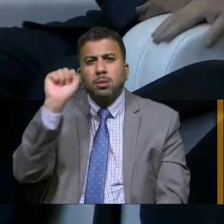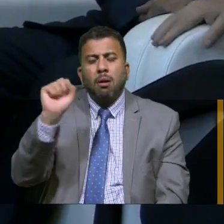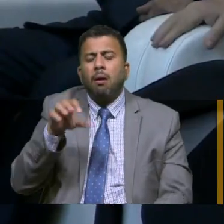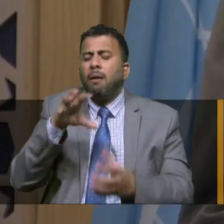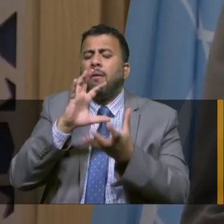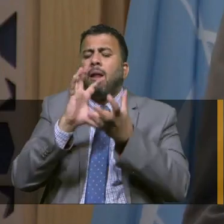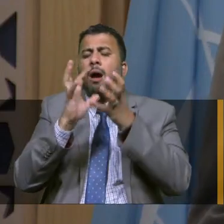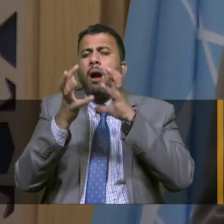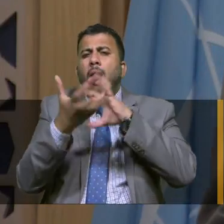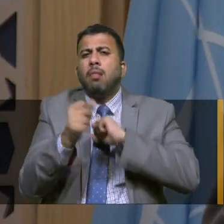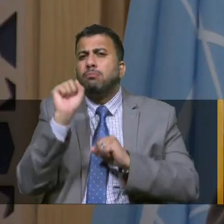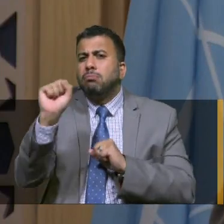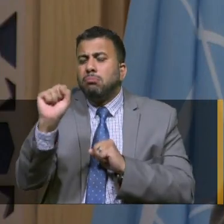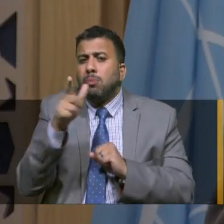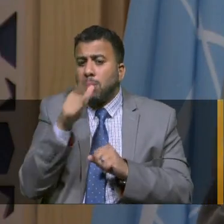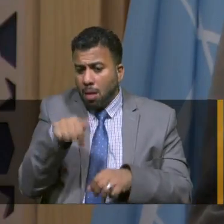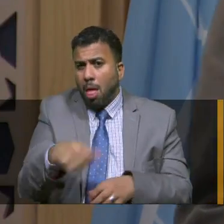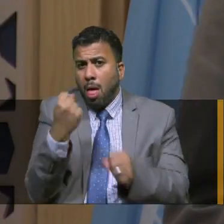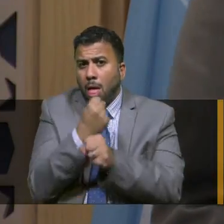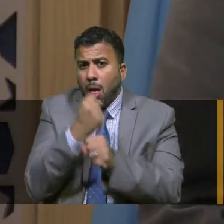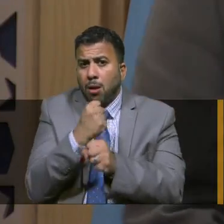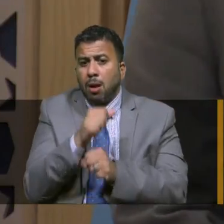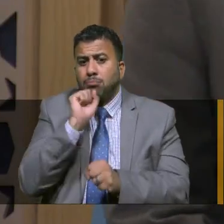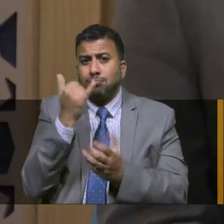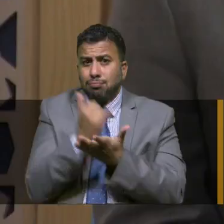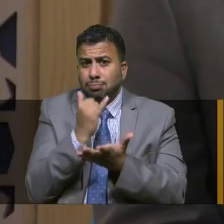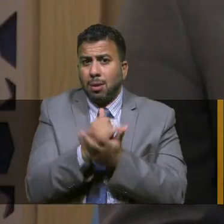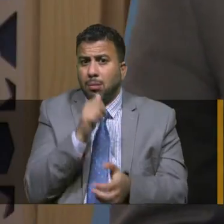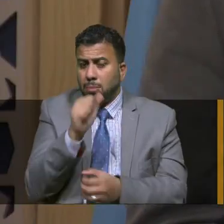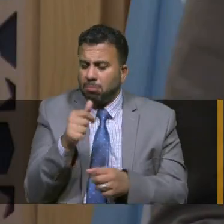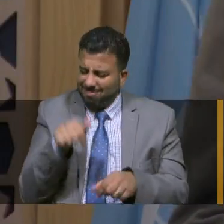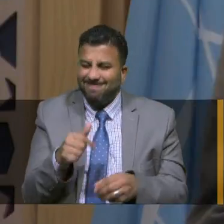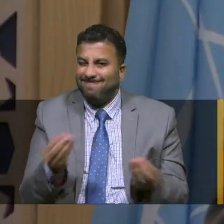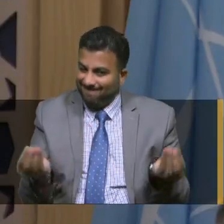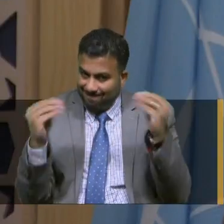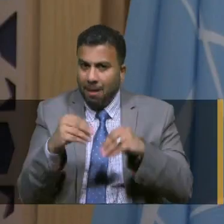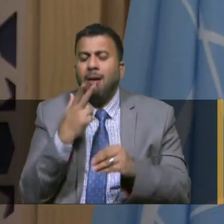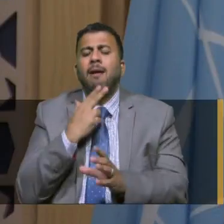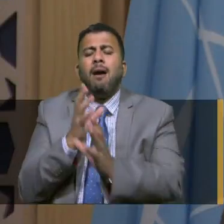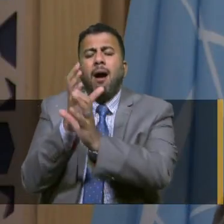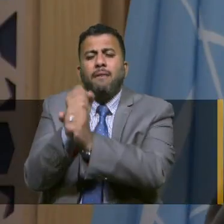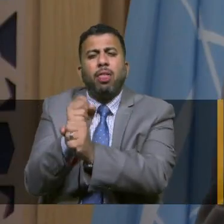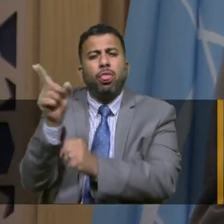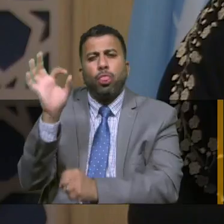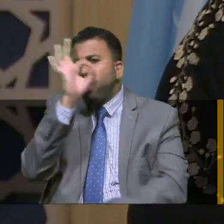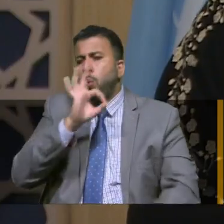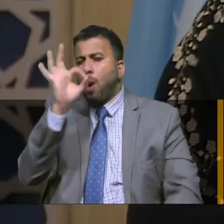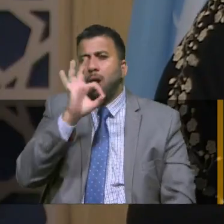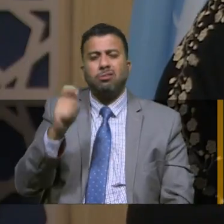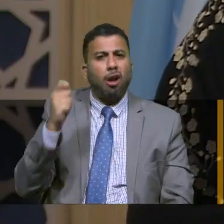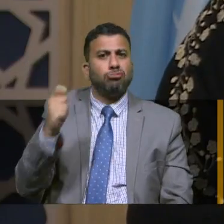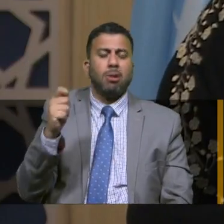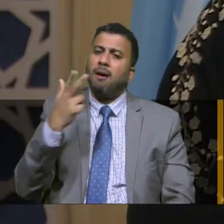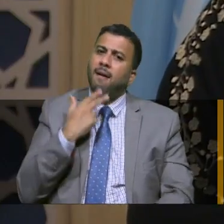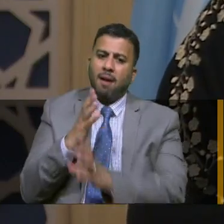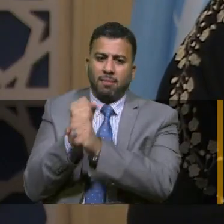والعالم وعلينا أن نعمل اليوم بحسب السيد بورتمان قدر المستطاع للحفاظ على هذا التراث. رندا عمر